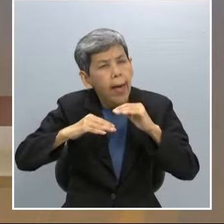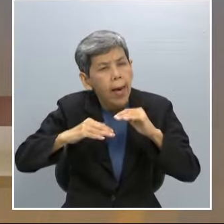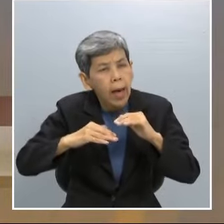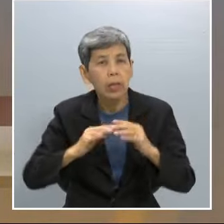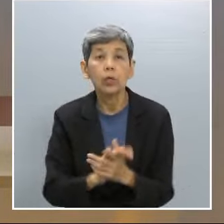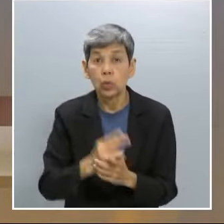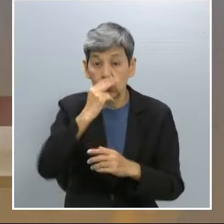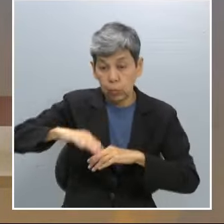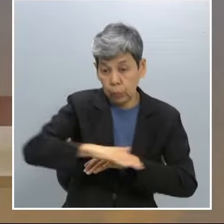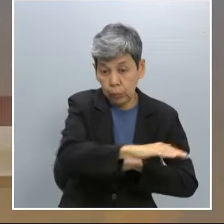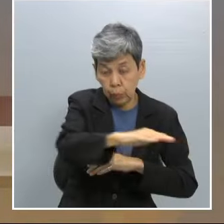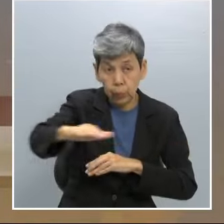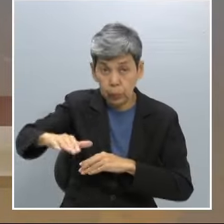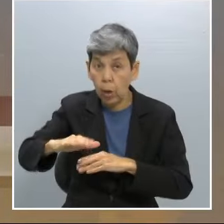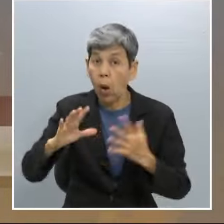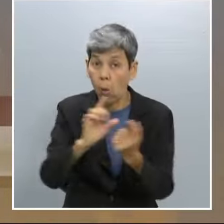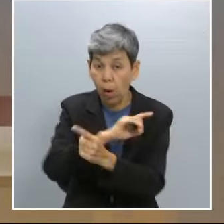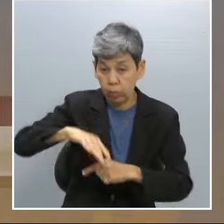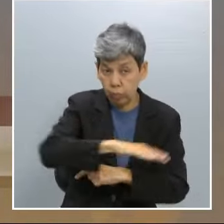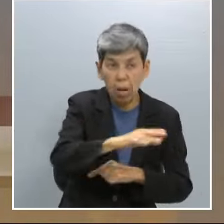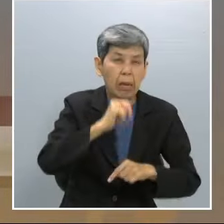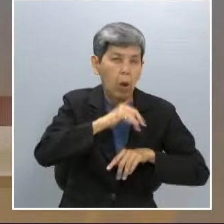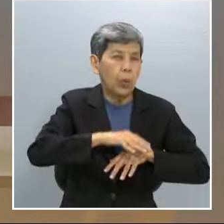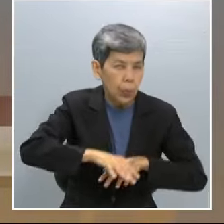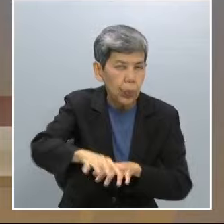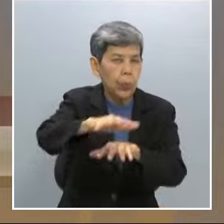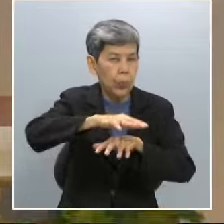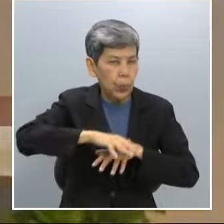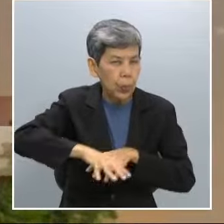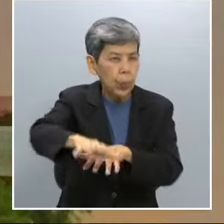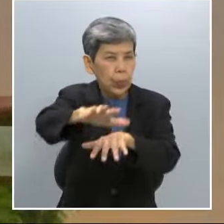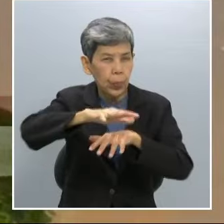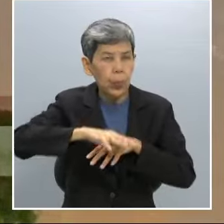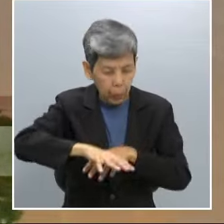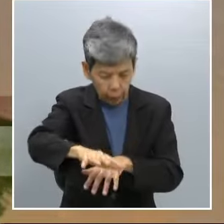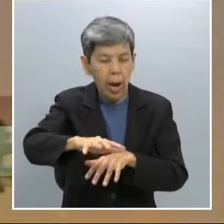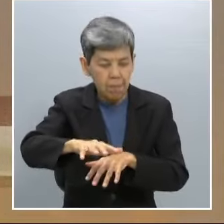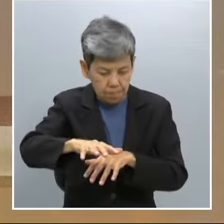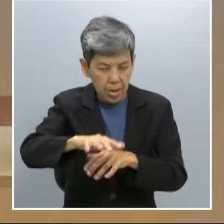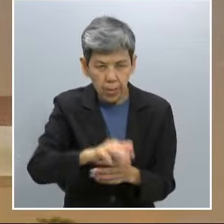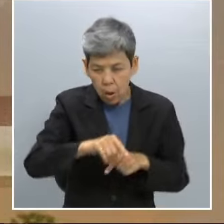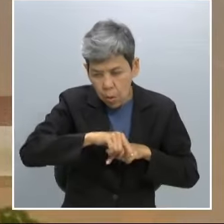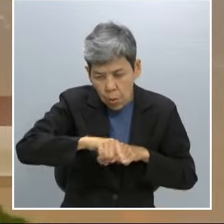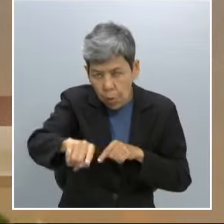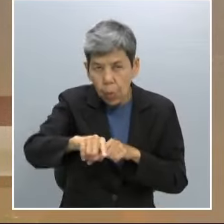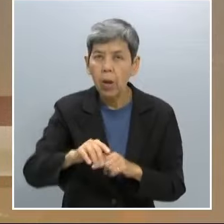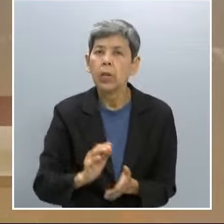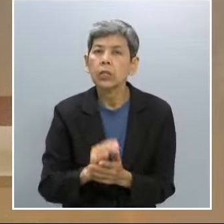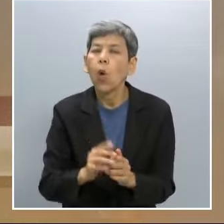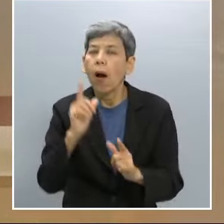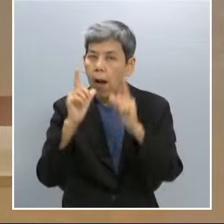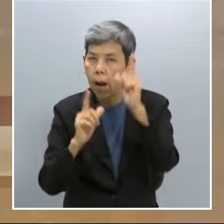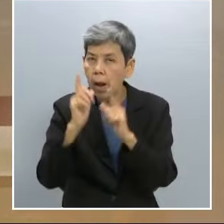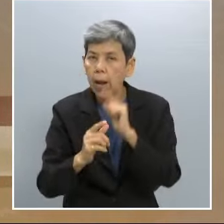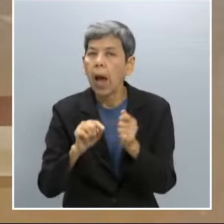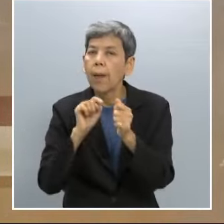ธรรมที่เชียงคานน้ำคงไหลเชี่ยวกรากผ่านหลายหมู่บ้านของเชียงคานไปที่ปากชมจังหวัดเลยแ